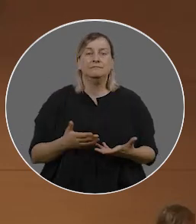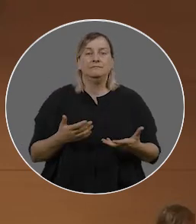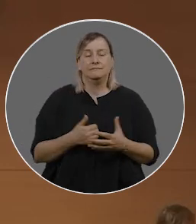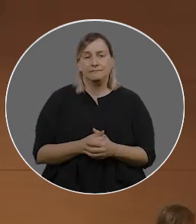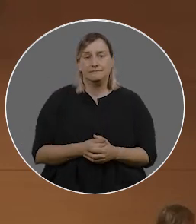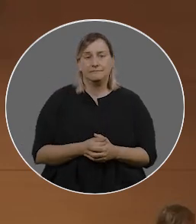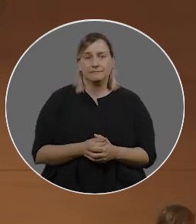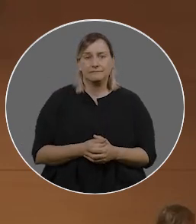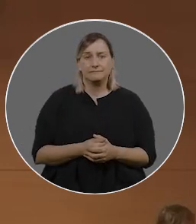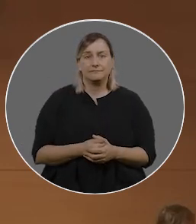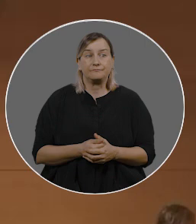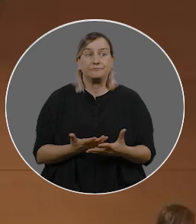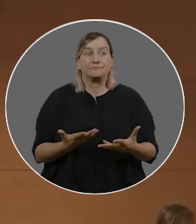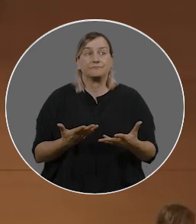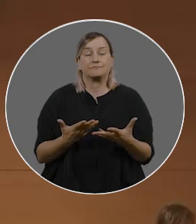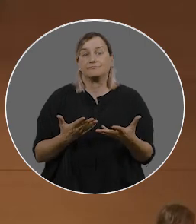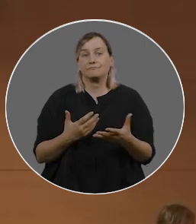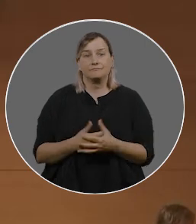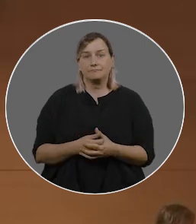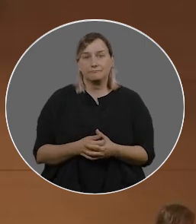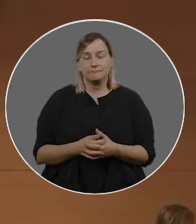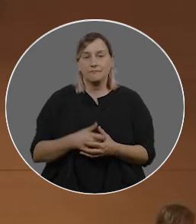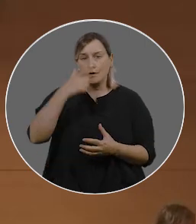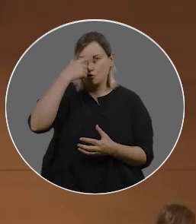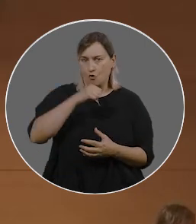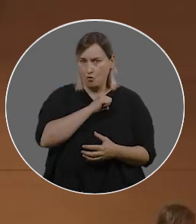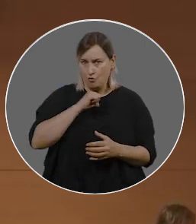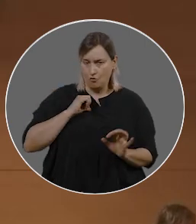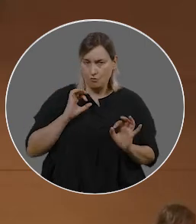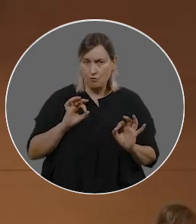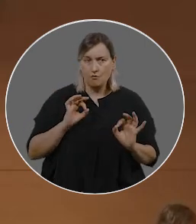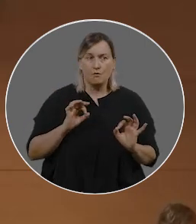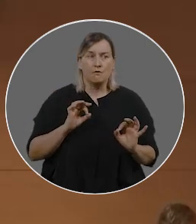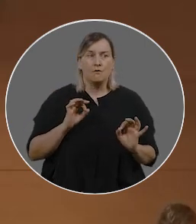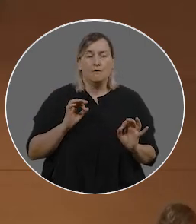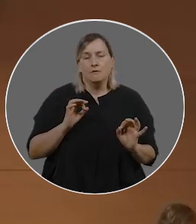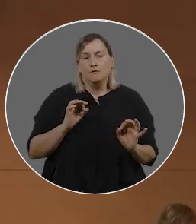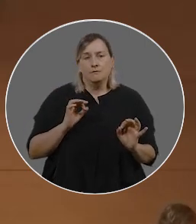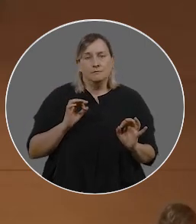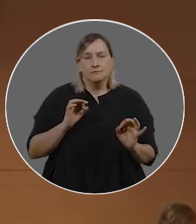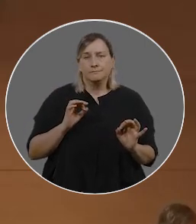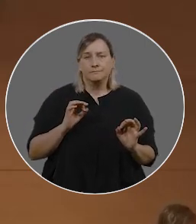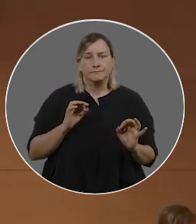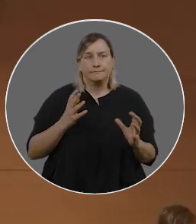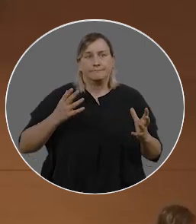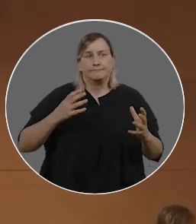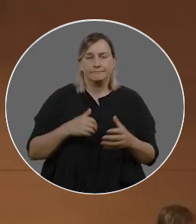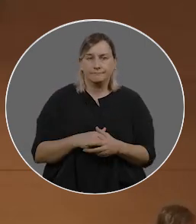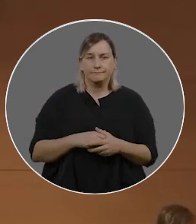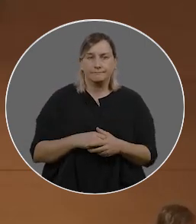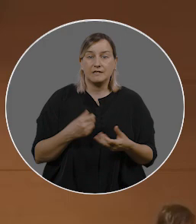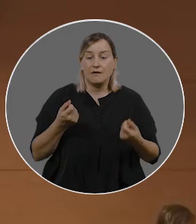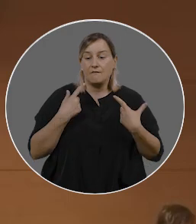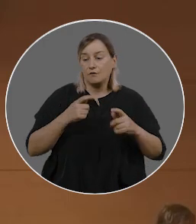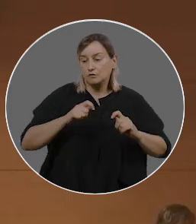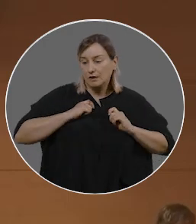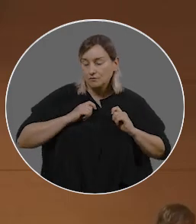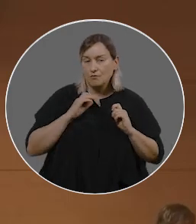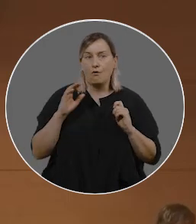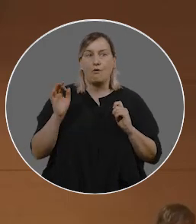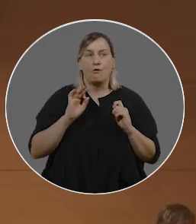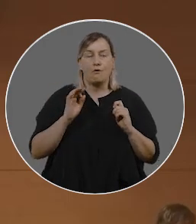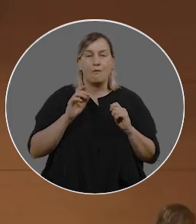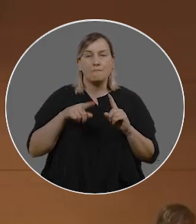complexos. Però bueno, jo personalment, clar, moltes vegades és